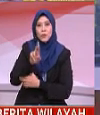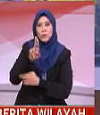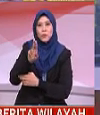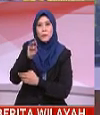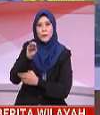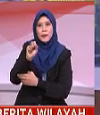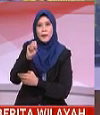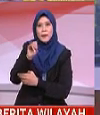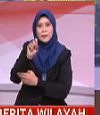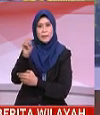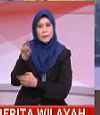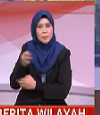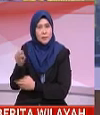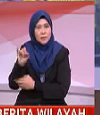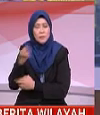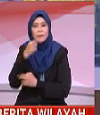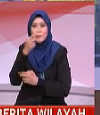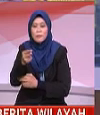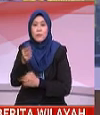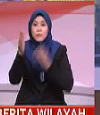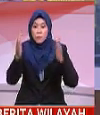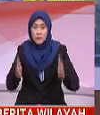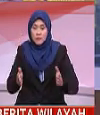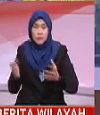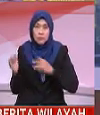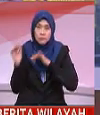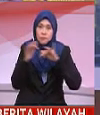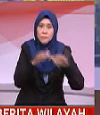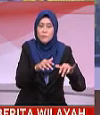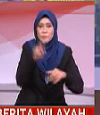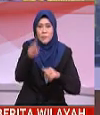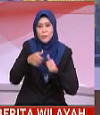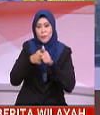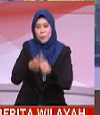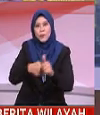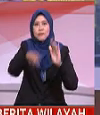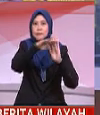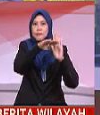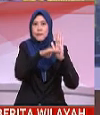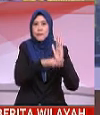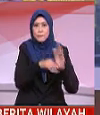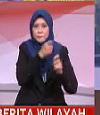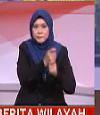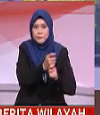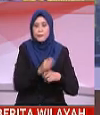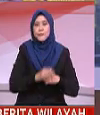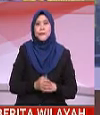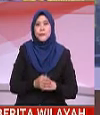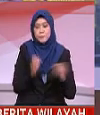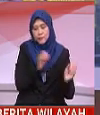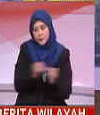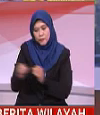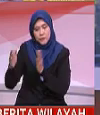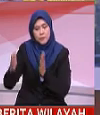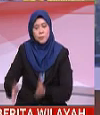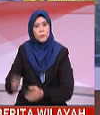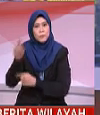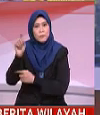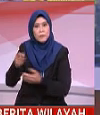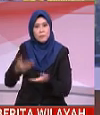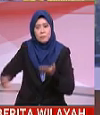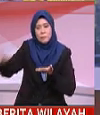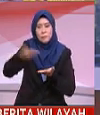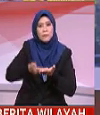pihak penganjur perlu mematuhi syarat yang ditetapkan. Selain itu, jawatankuasa masjid atau penganjur perlu untuk